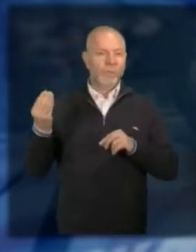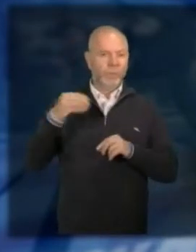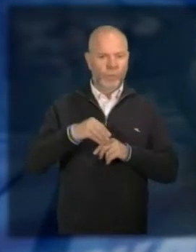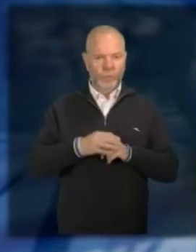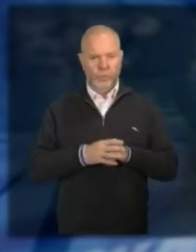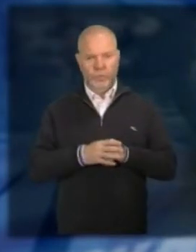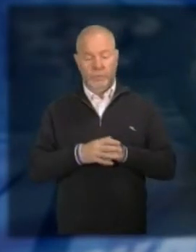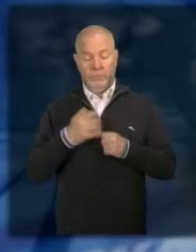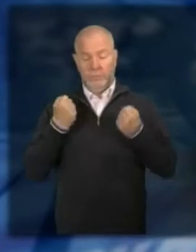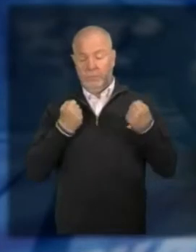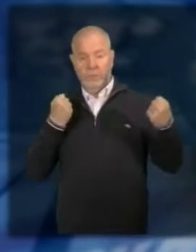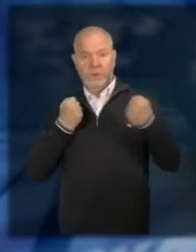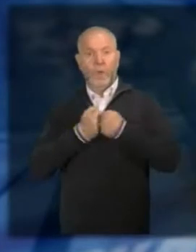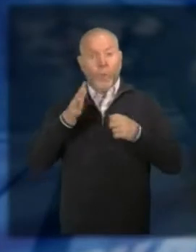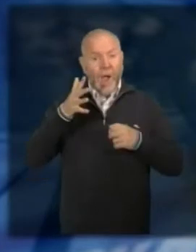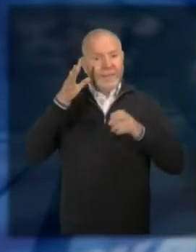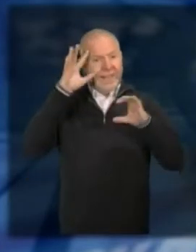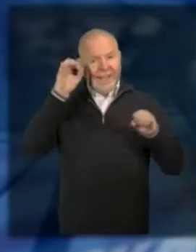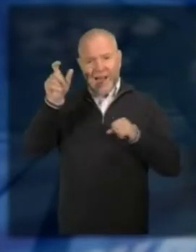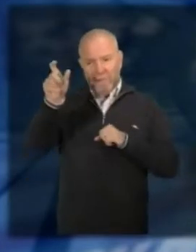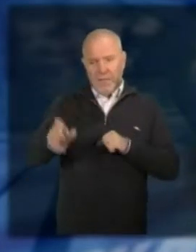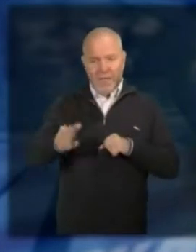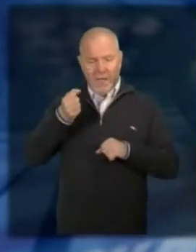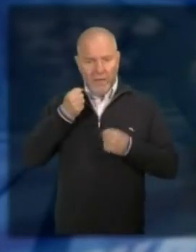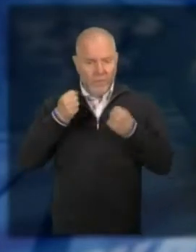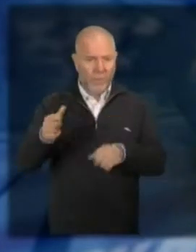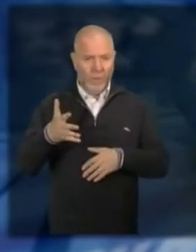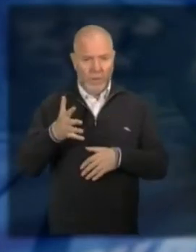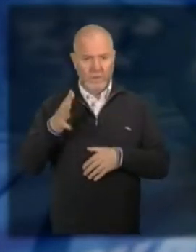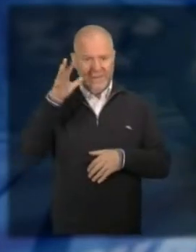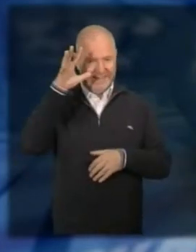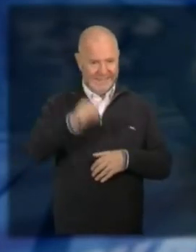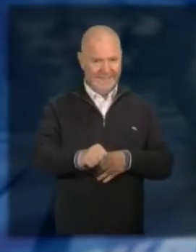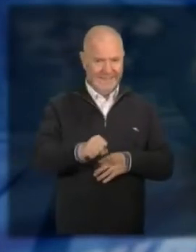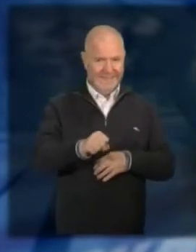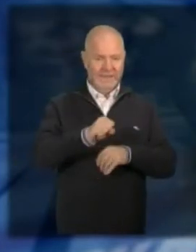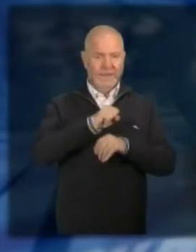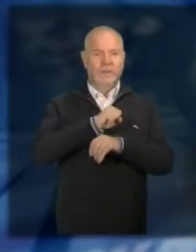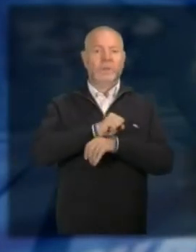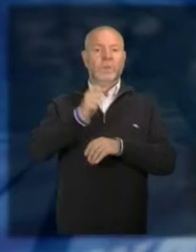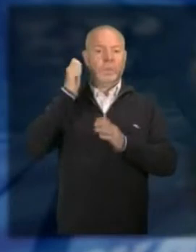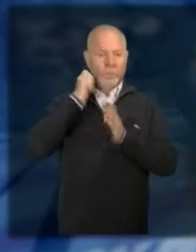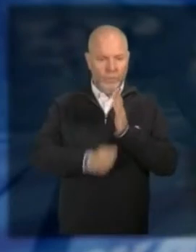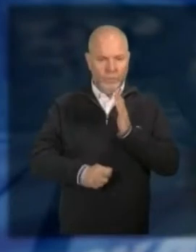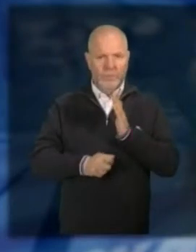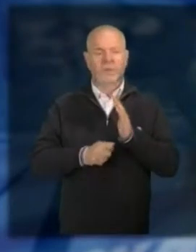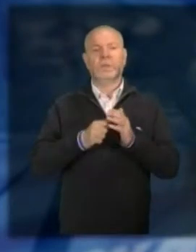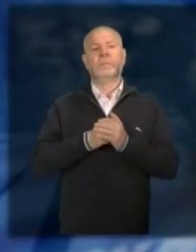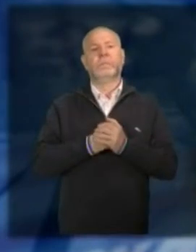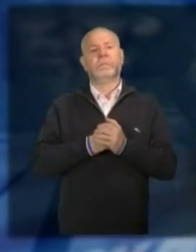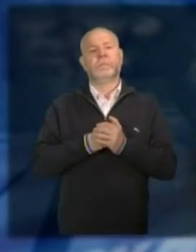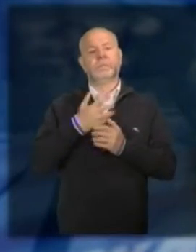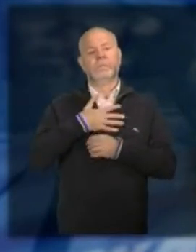consentito, rischia di investire un carabiniere del nucleo operativo radiomobile, denunciato per guida in stato di ebbrezza e sanzionato per non essersi fermato all'alto